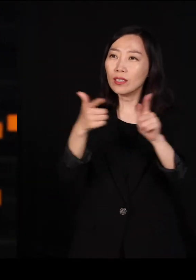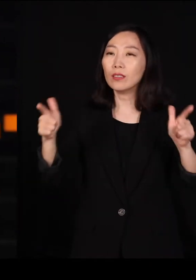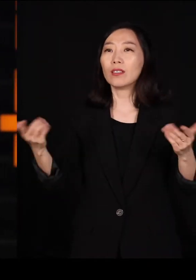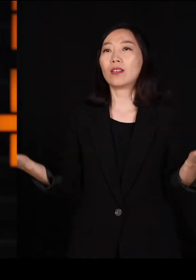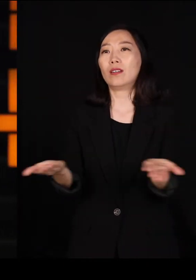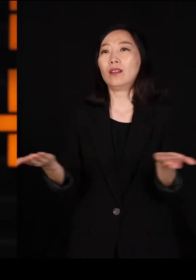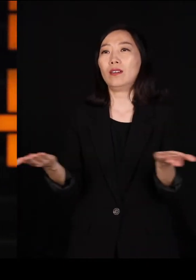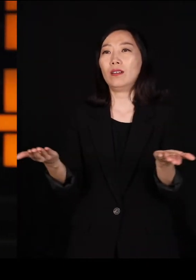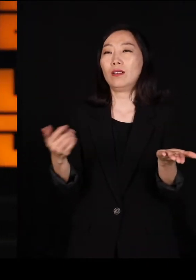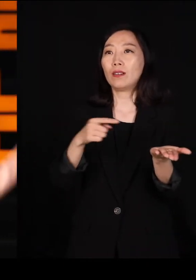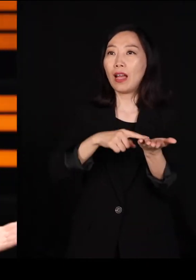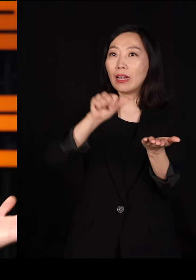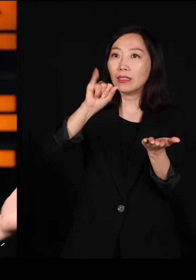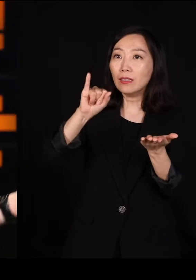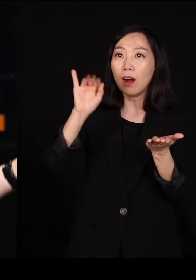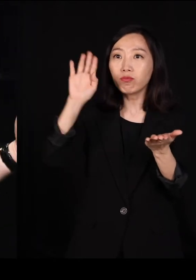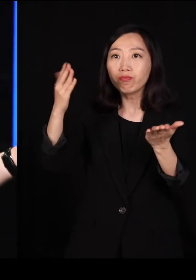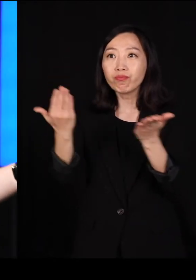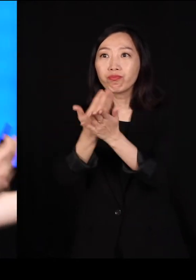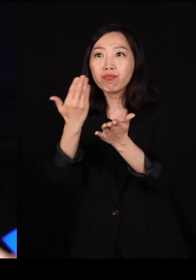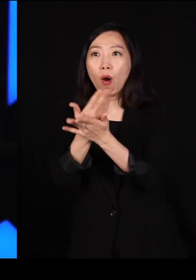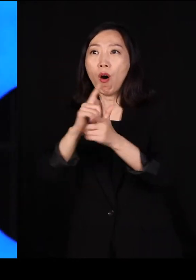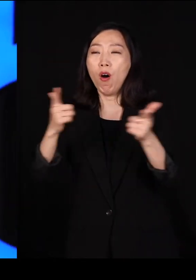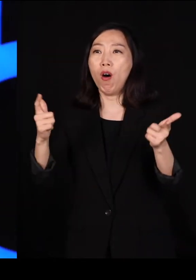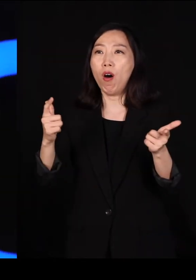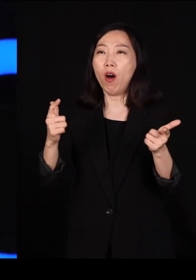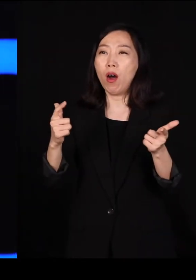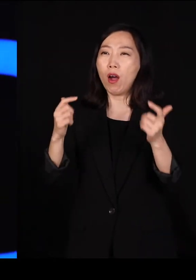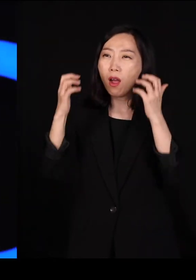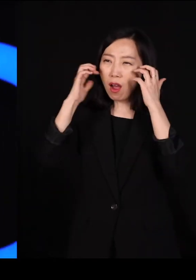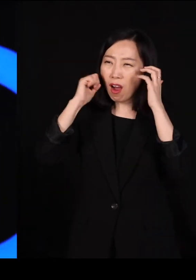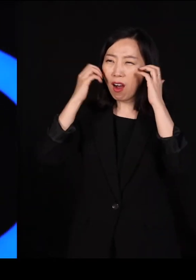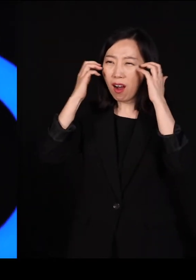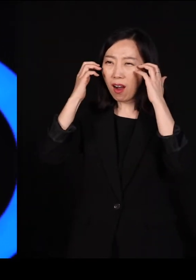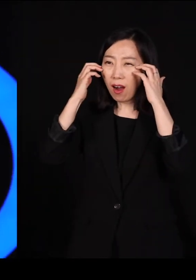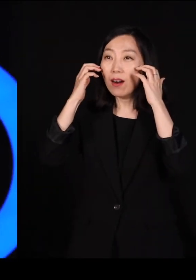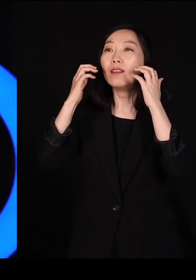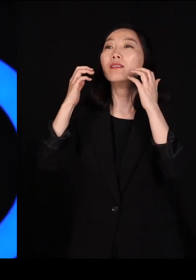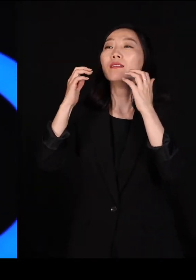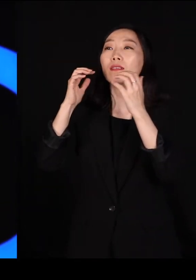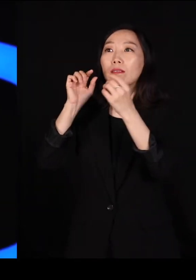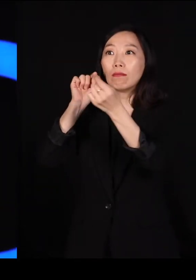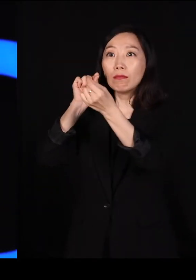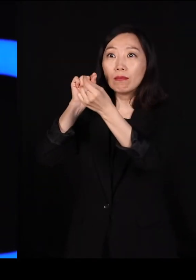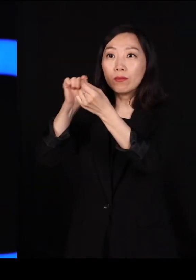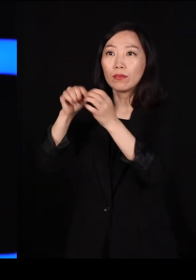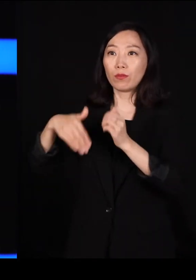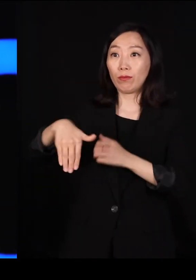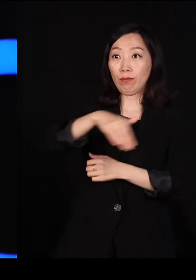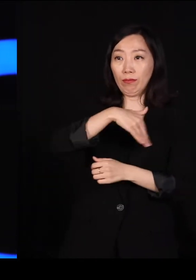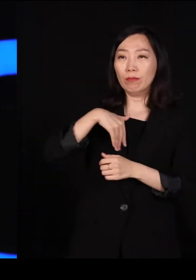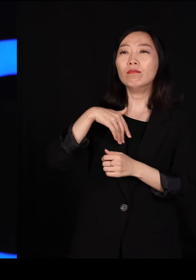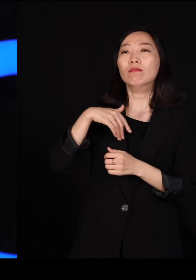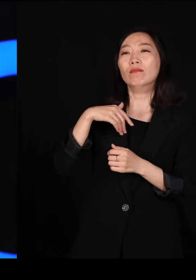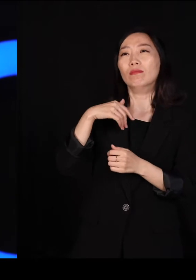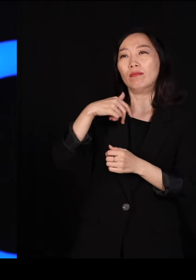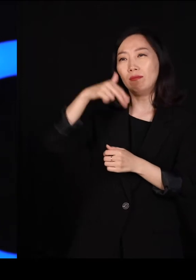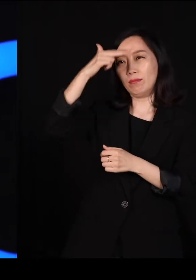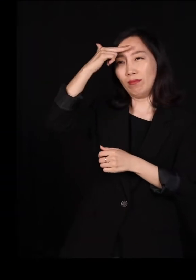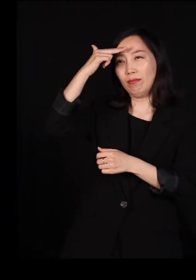AI로 대체가 될 거고 되게 많은 실현을 앞두고 있는 세대예요. 그냥 공식을 받아들이시면 안